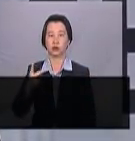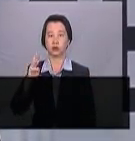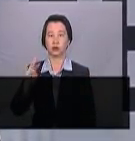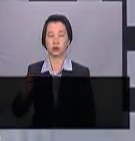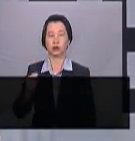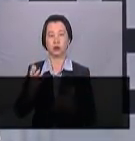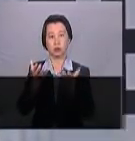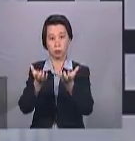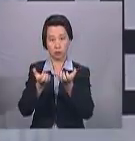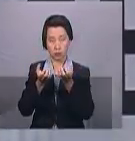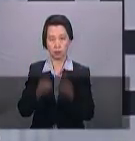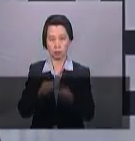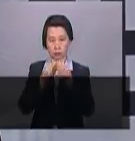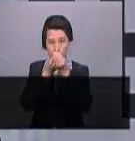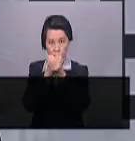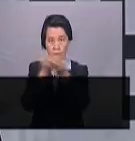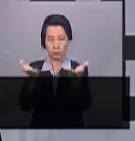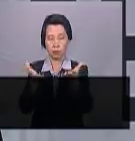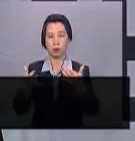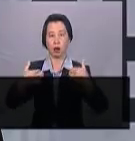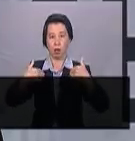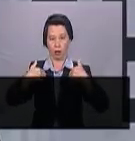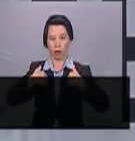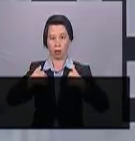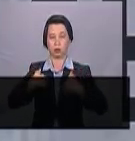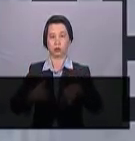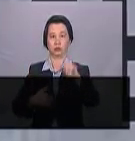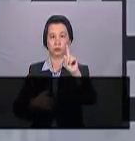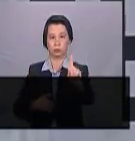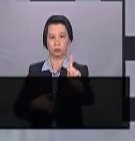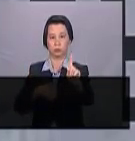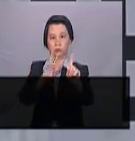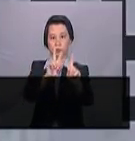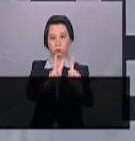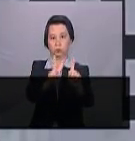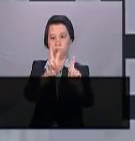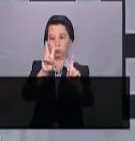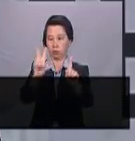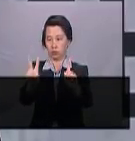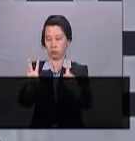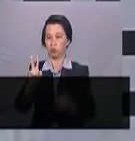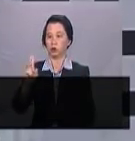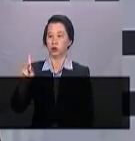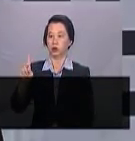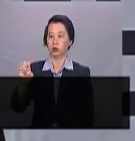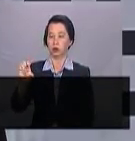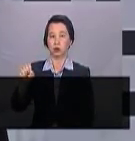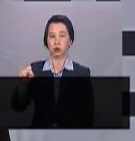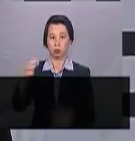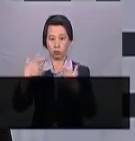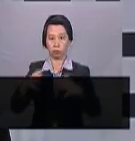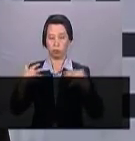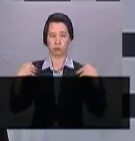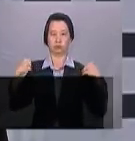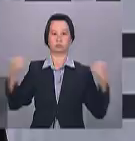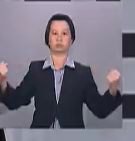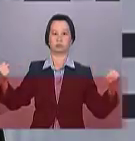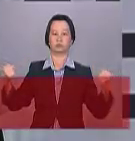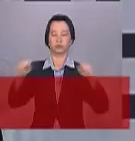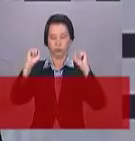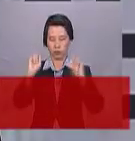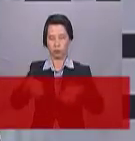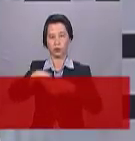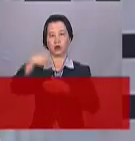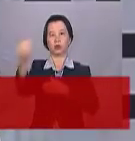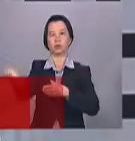ingin memaklumkan bahawa terdapat 122 kes yang telah pulih dan dibenarkan